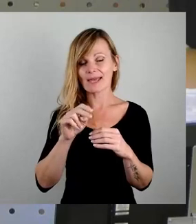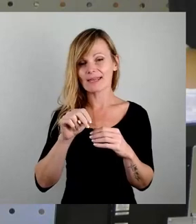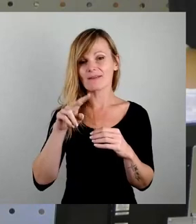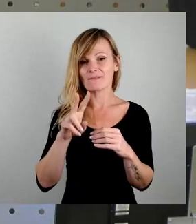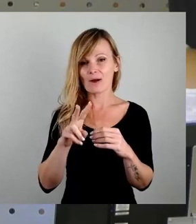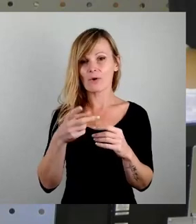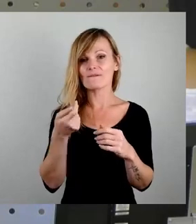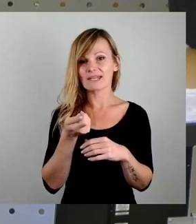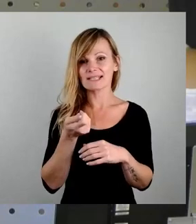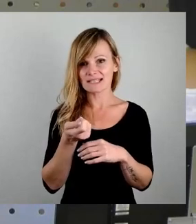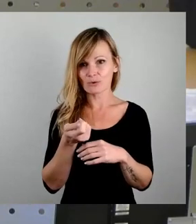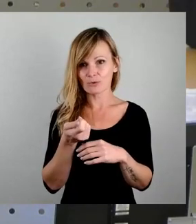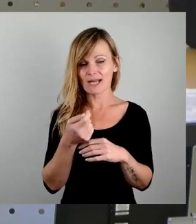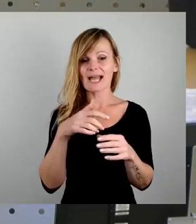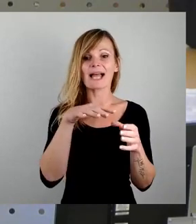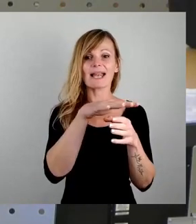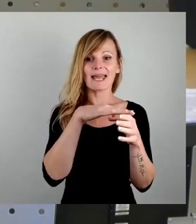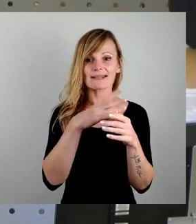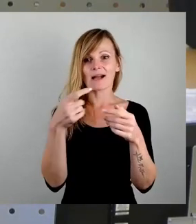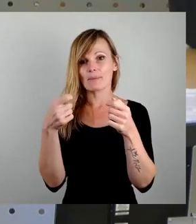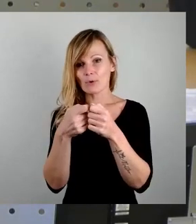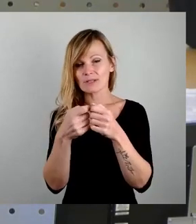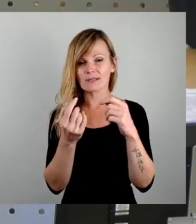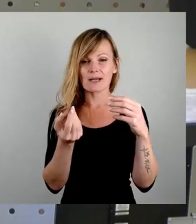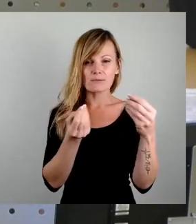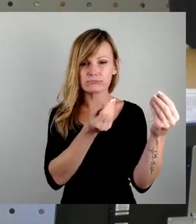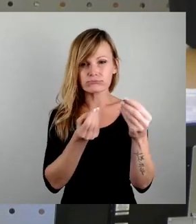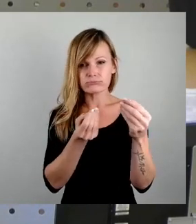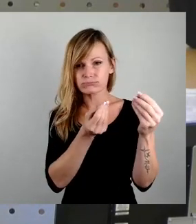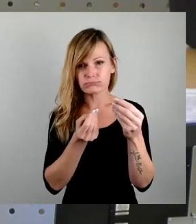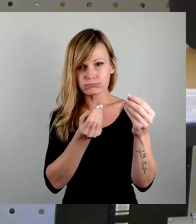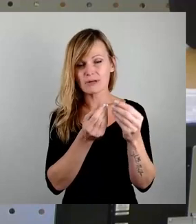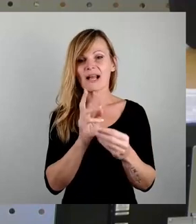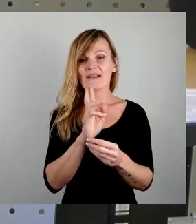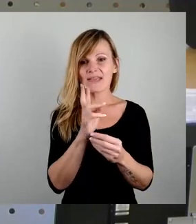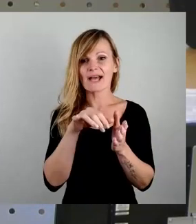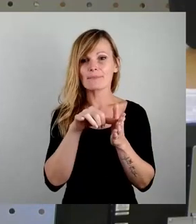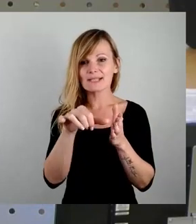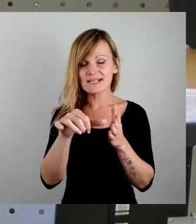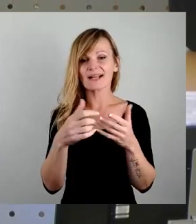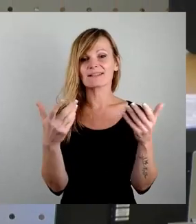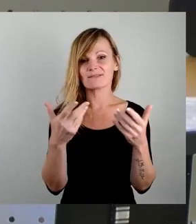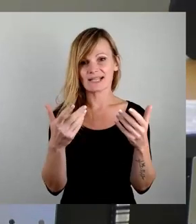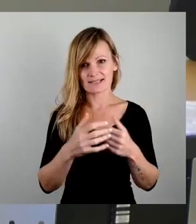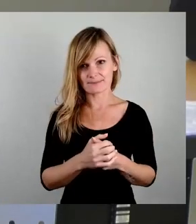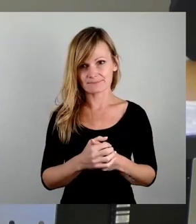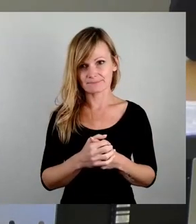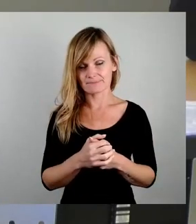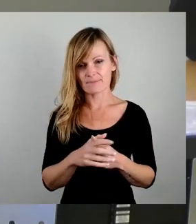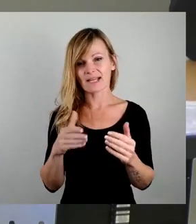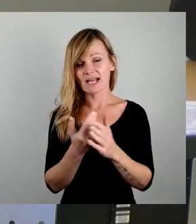Bund, um wer sozusagen zahlt jetzt was. Sozusagen, man kann den Streit live